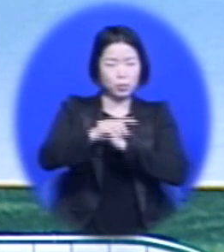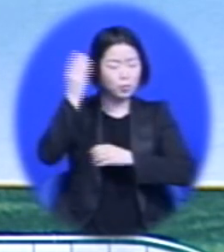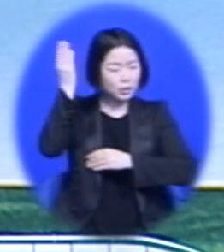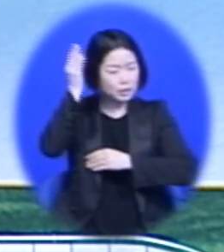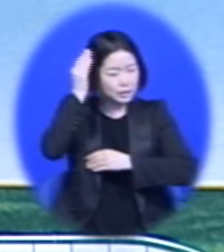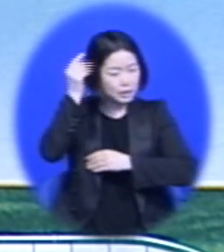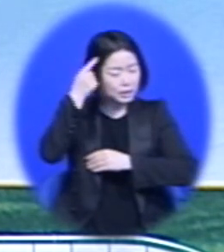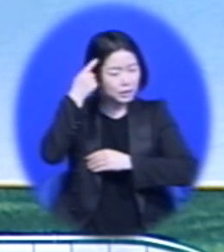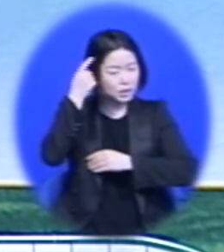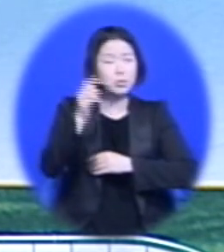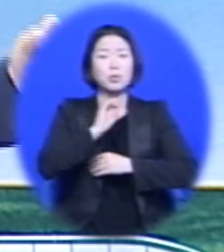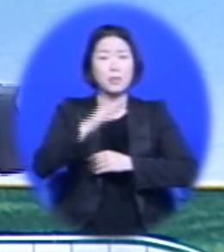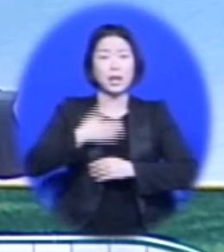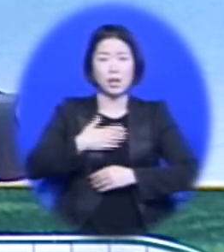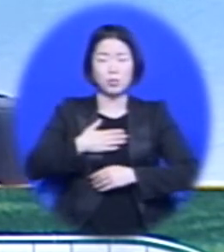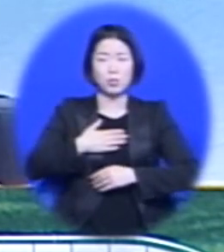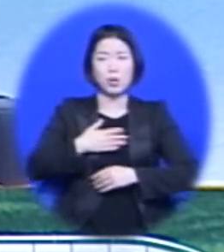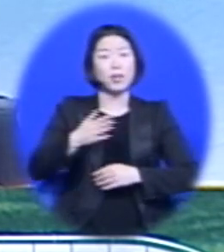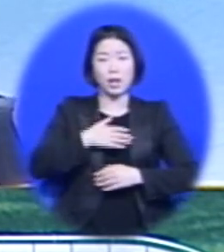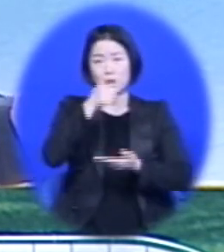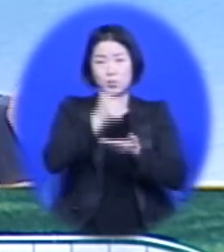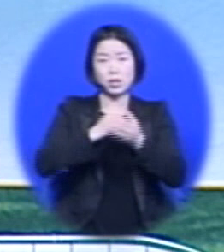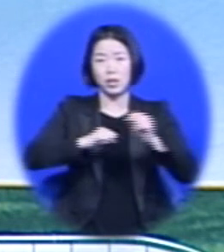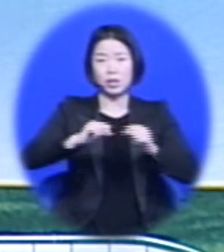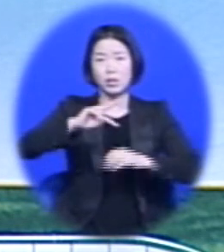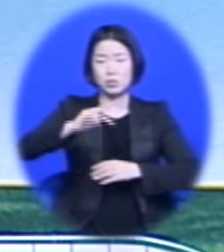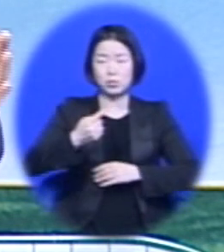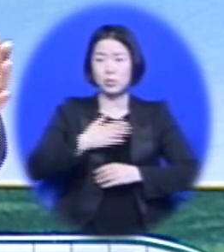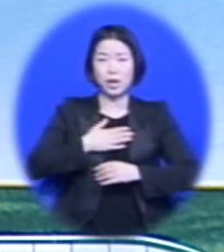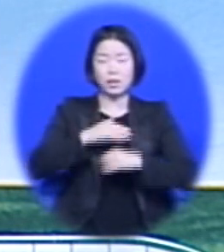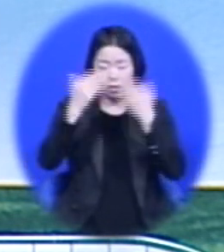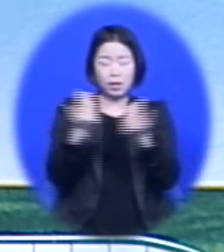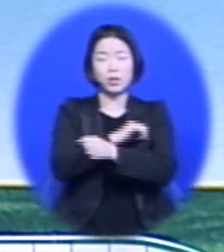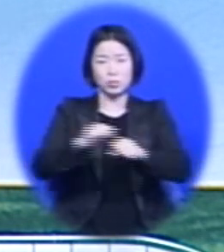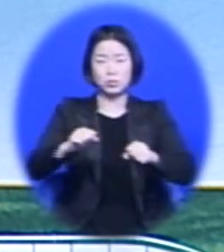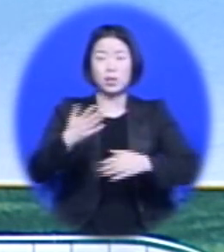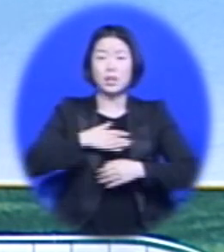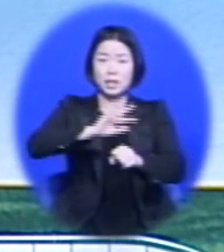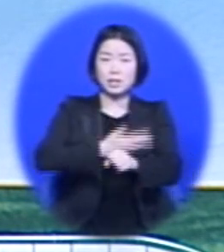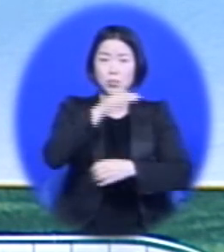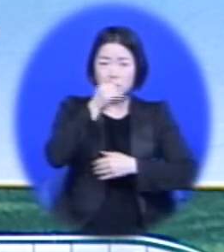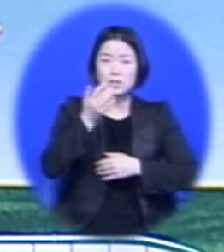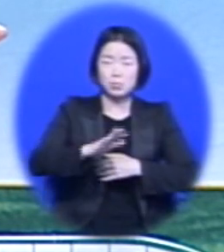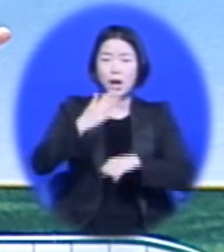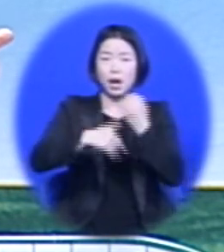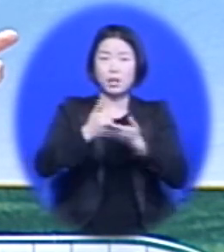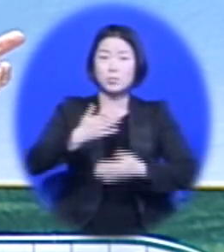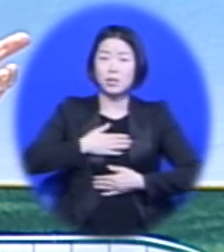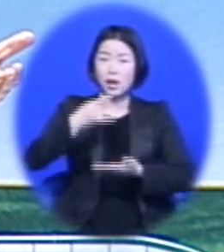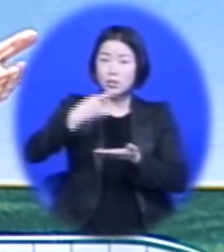나는 죄를 지어도 나는 다 용서받았어. 나는 잘못했지만 하나님이 나를 의롭다고 인정해 주시고